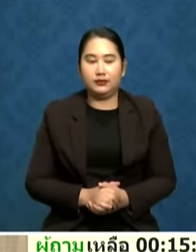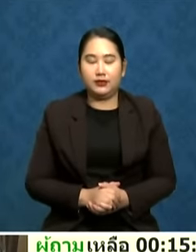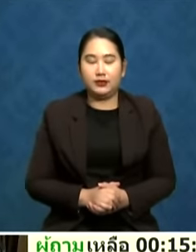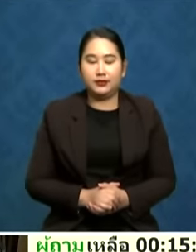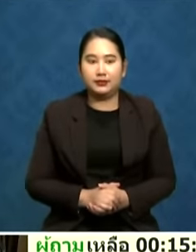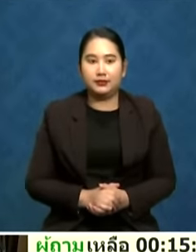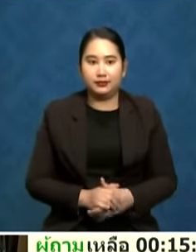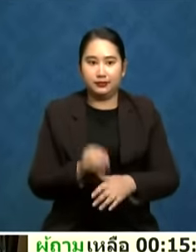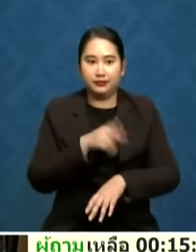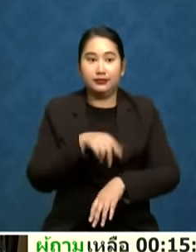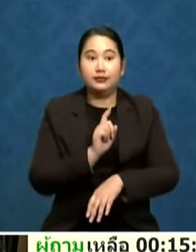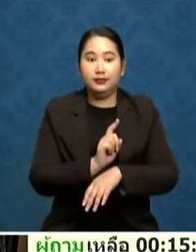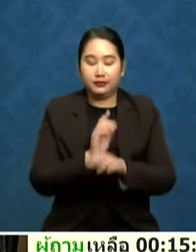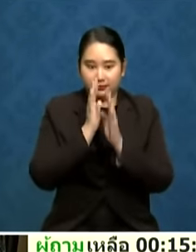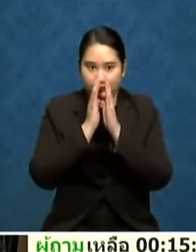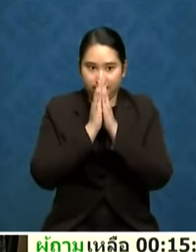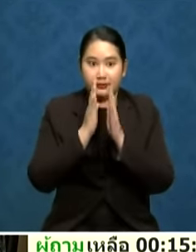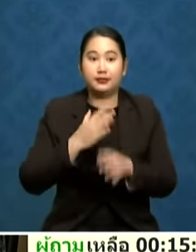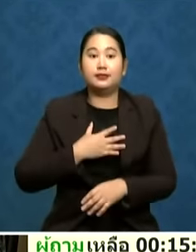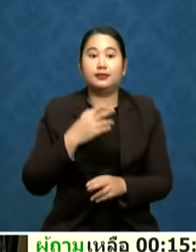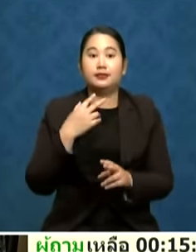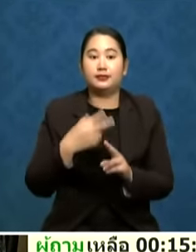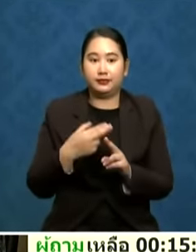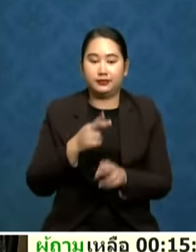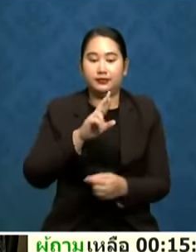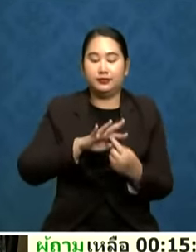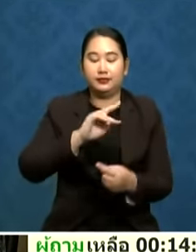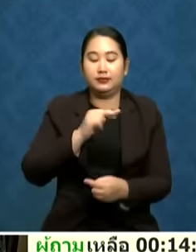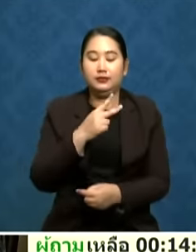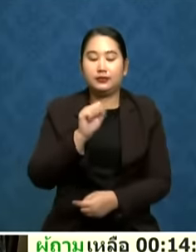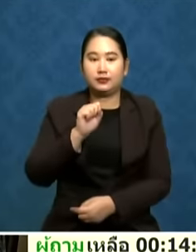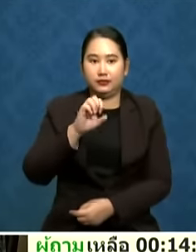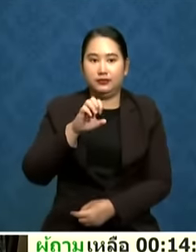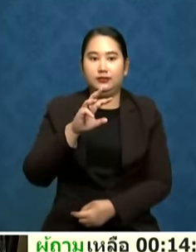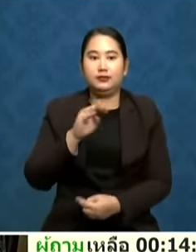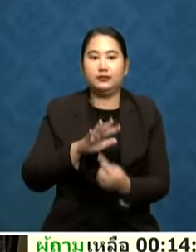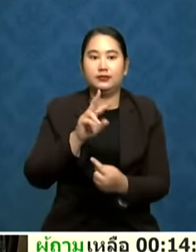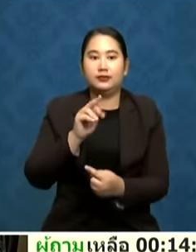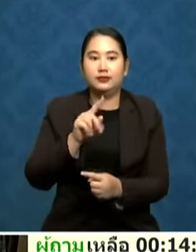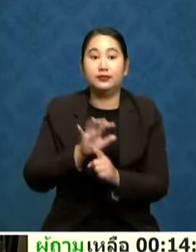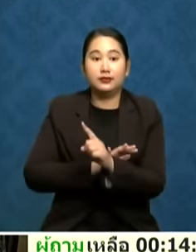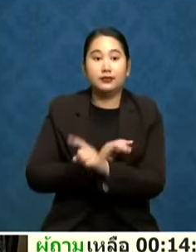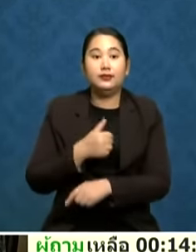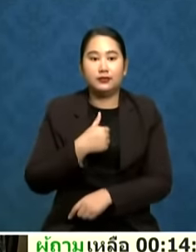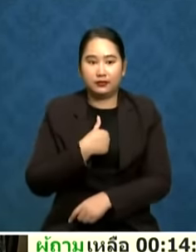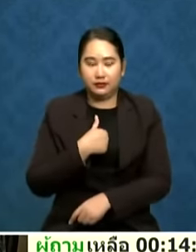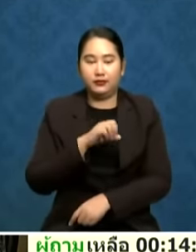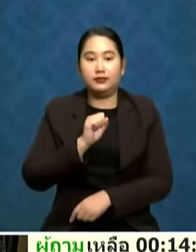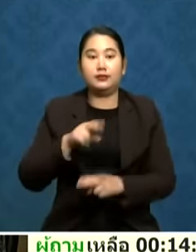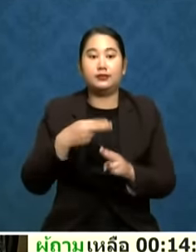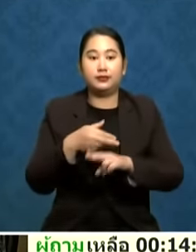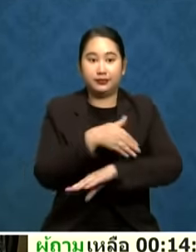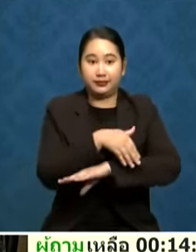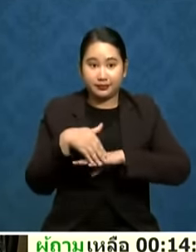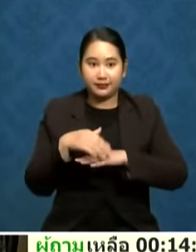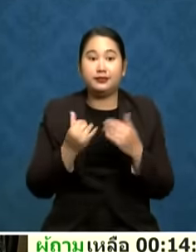เฮรยญ ทานประทานผมลงศิมัโม สมาชิสภา ผู้แนลสดอร บญชรายชื่อพักประชาชนว